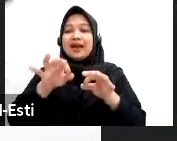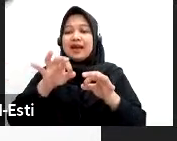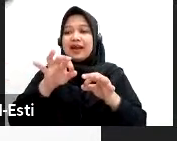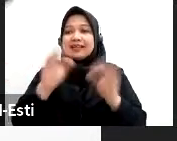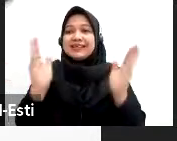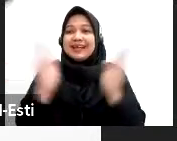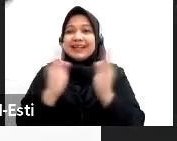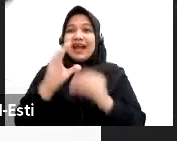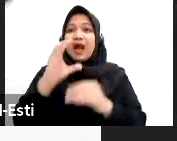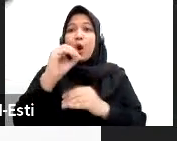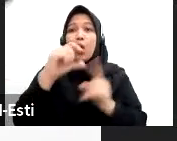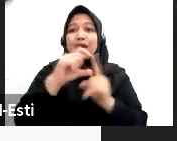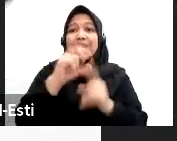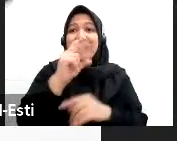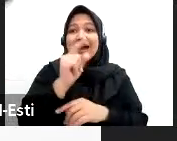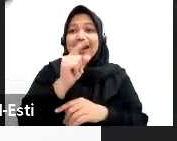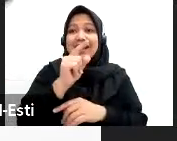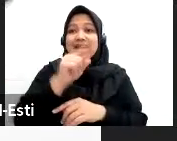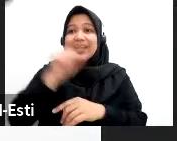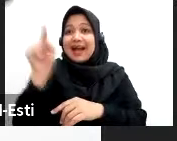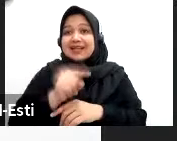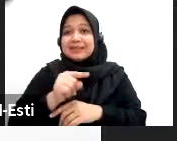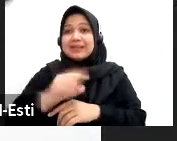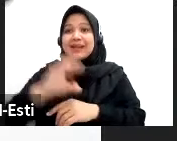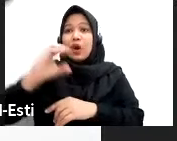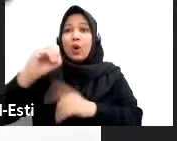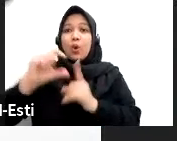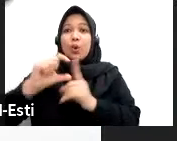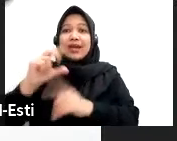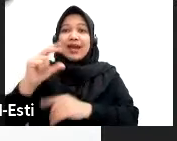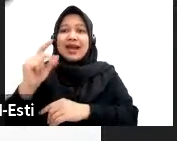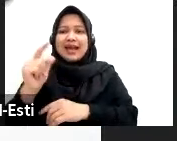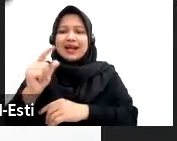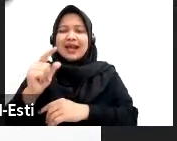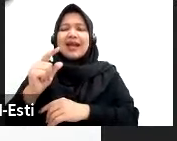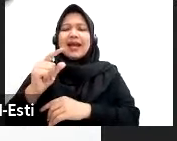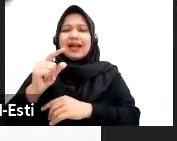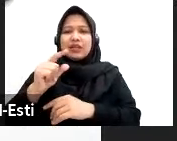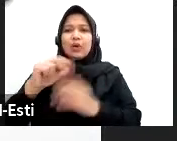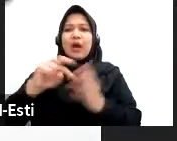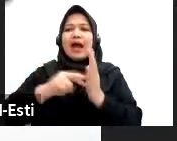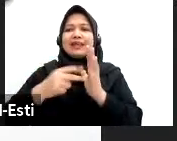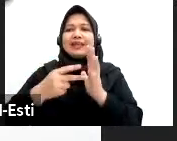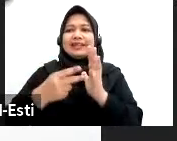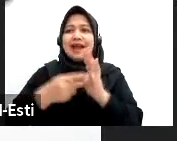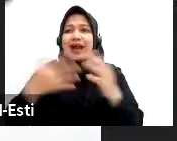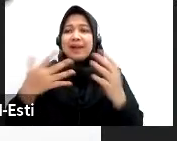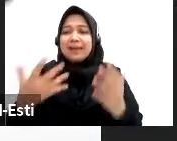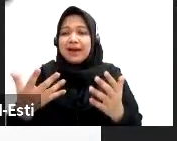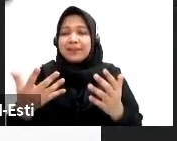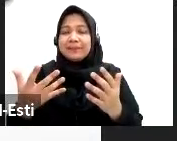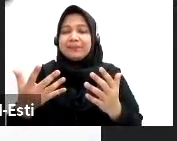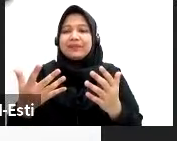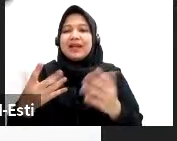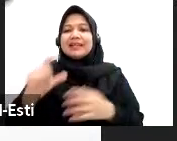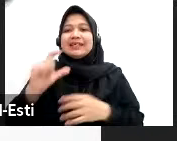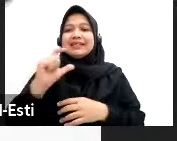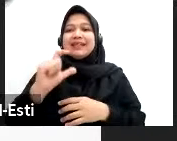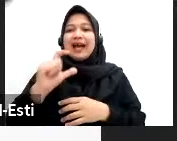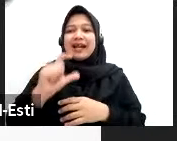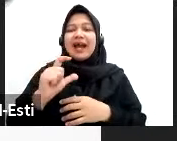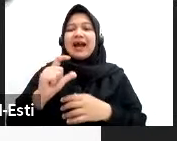garis miring Odia mempunyai makna kesetaraan cara